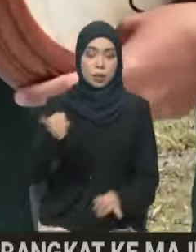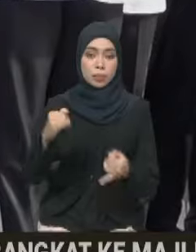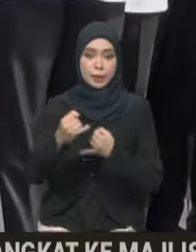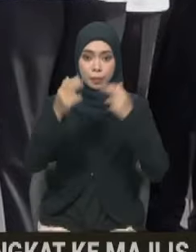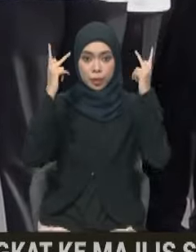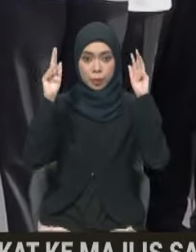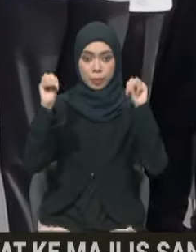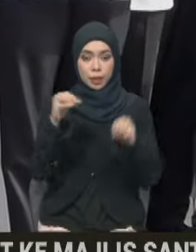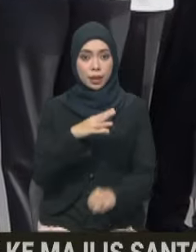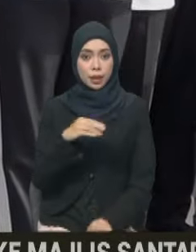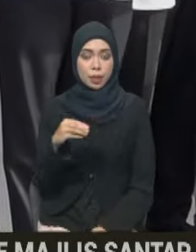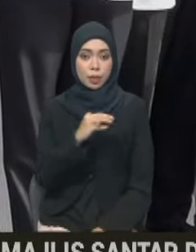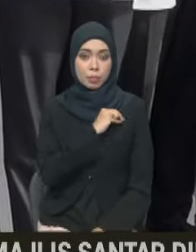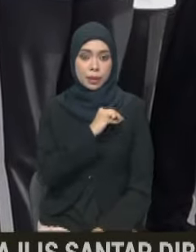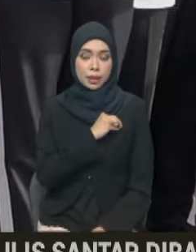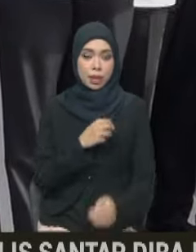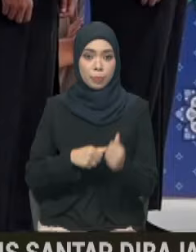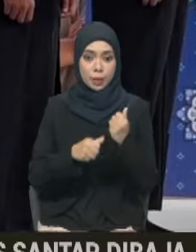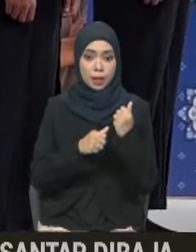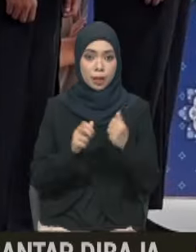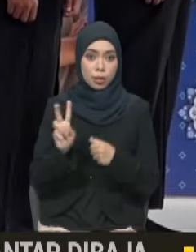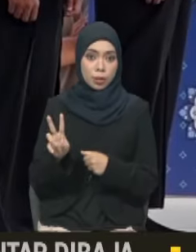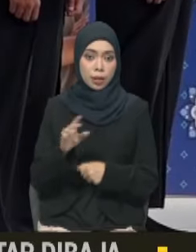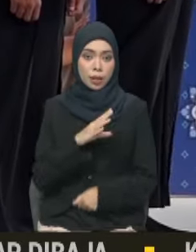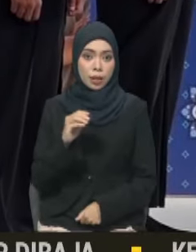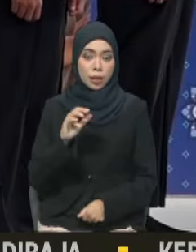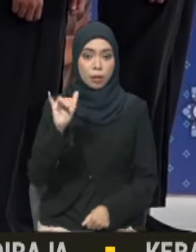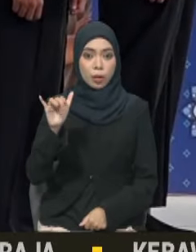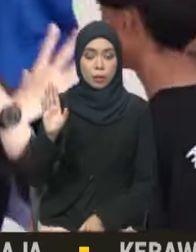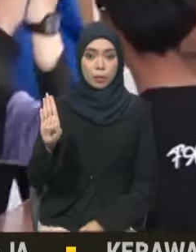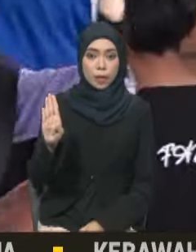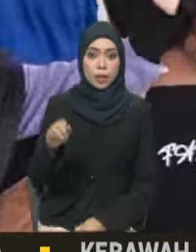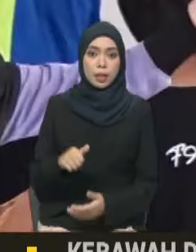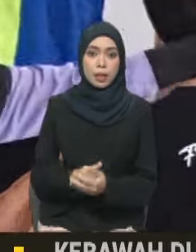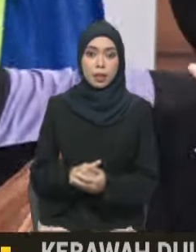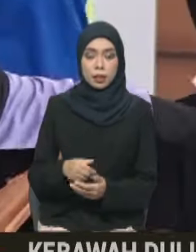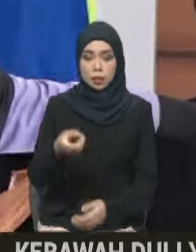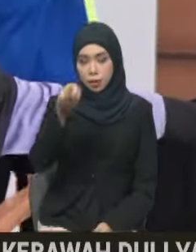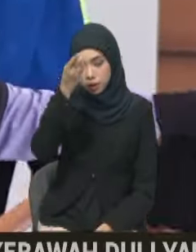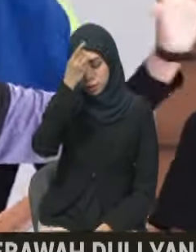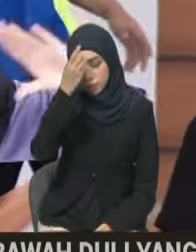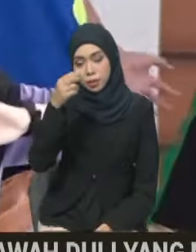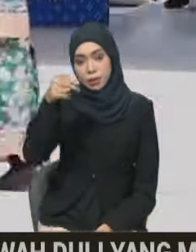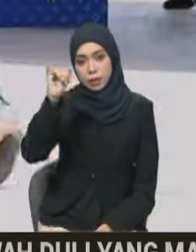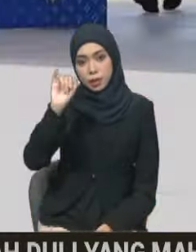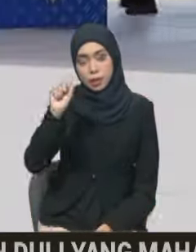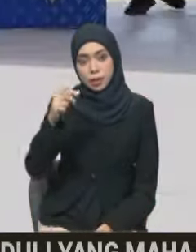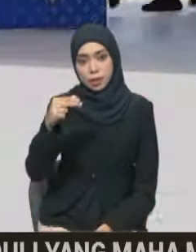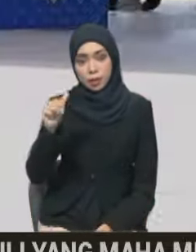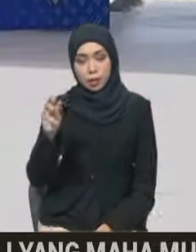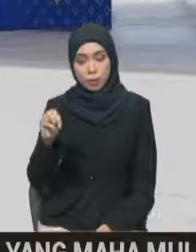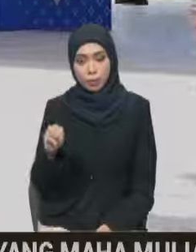Perdana Menteri dan Menteri Pertahanan Kedua, dan yang berhormat Datuk Seri Setia Dr. Awang Haji Muhammad Isyam bin Haji